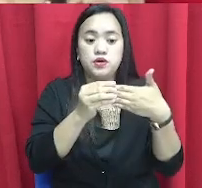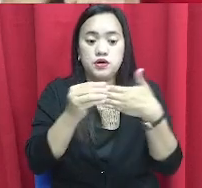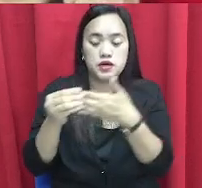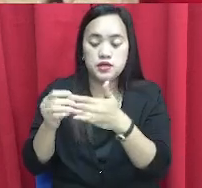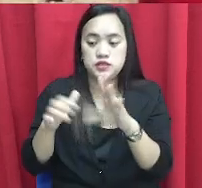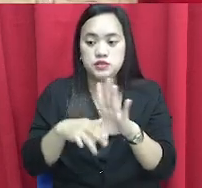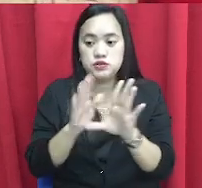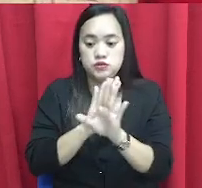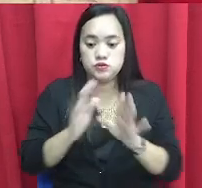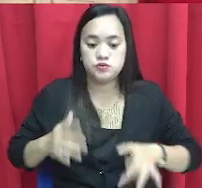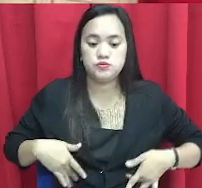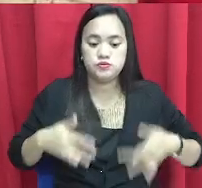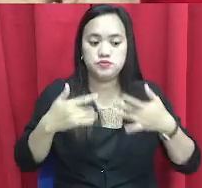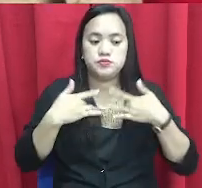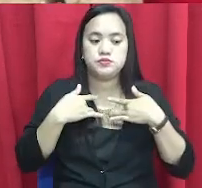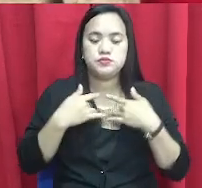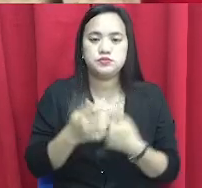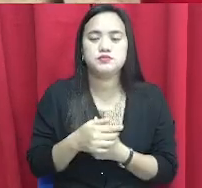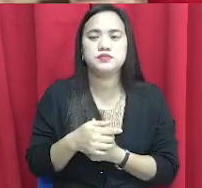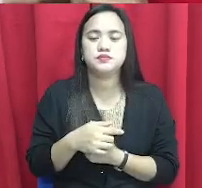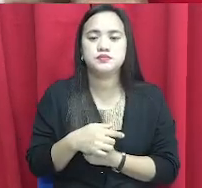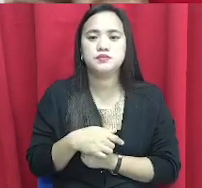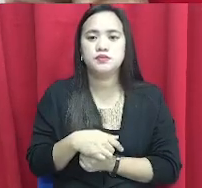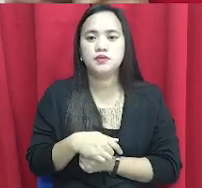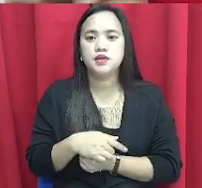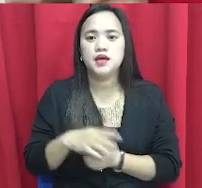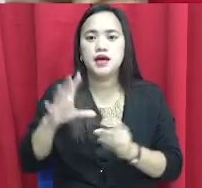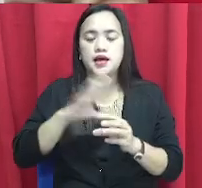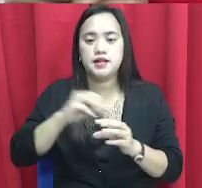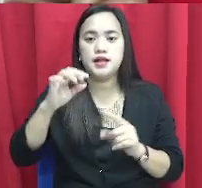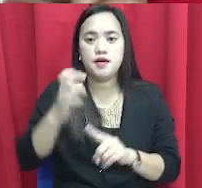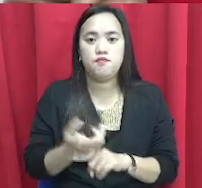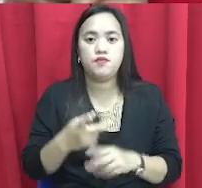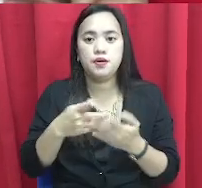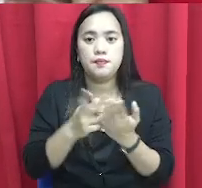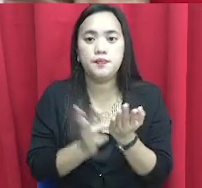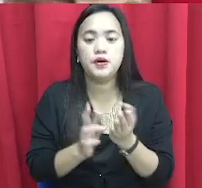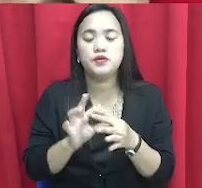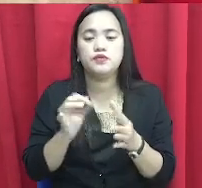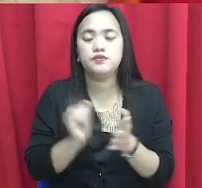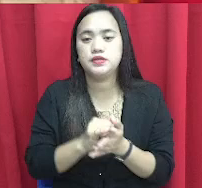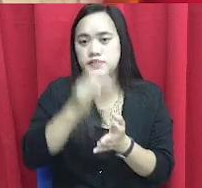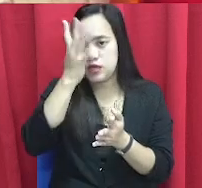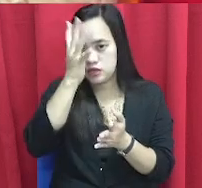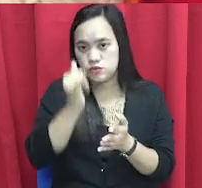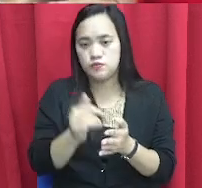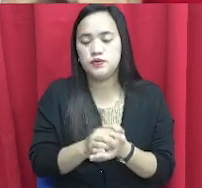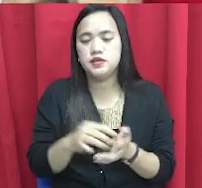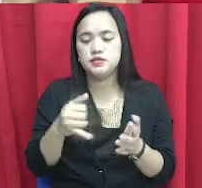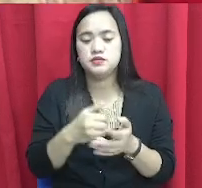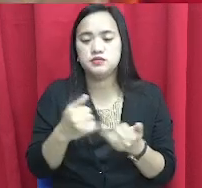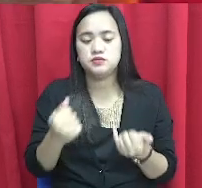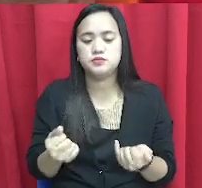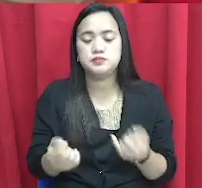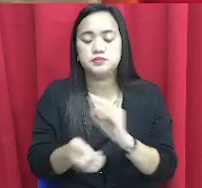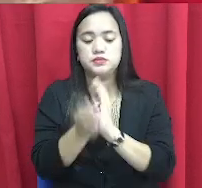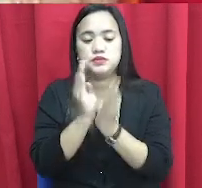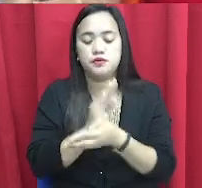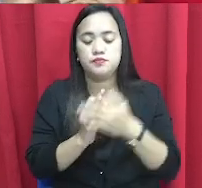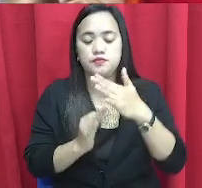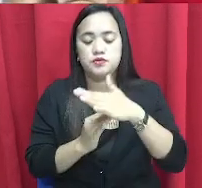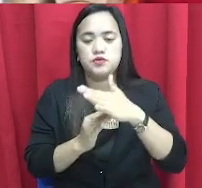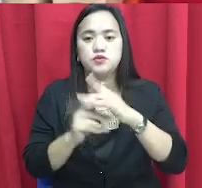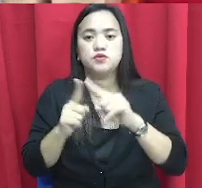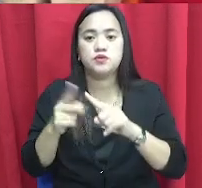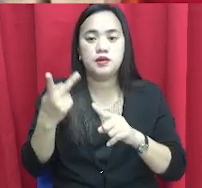bawat ah programa nila sa kanilang buhay kaya nga yan din po ang naging foundation ko sa Nung ako po